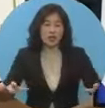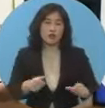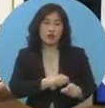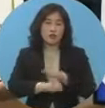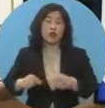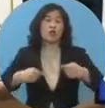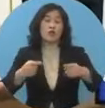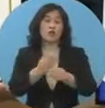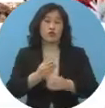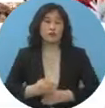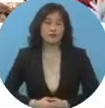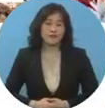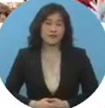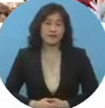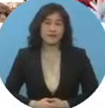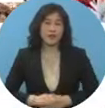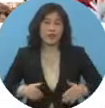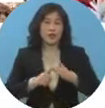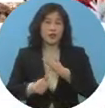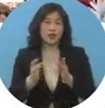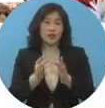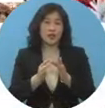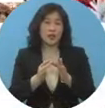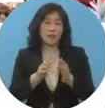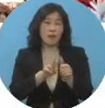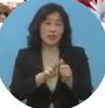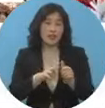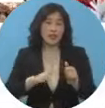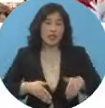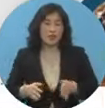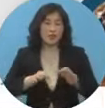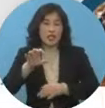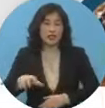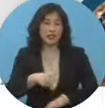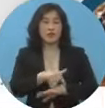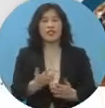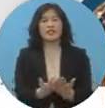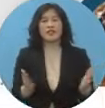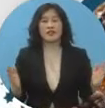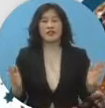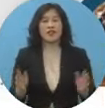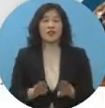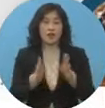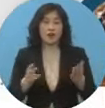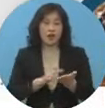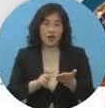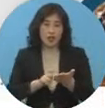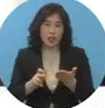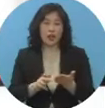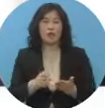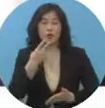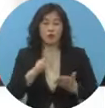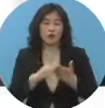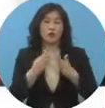있습니다 전남 대표 온라인 쇼핑몰인 남도장터 기획전을 열고 카카오 우체국 쇼핑 등